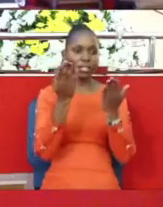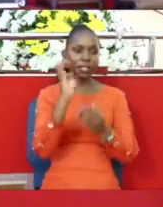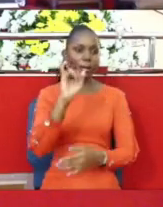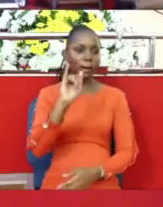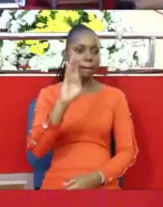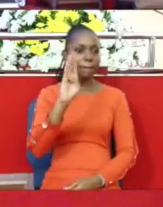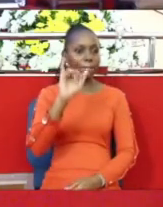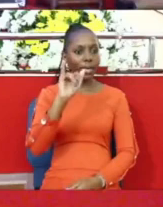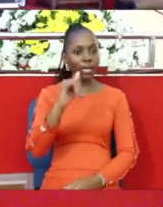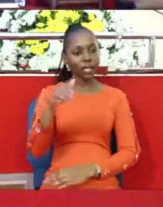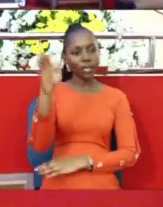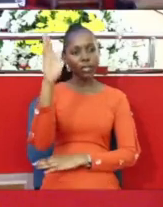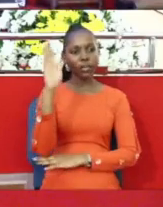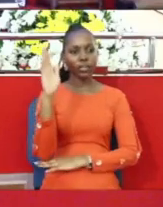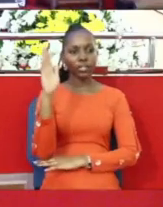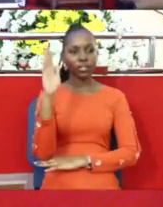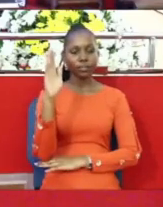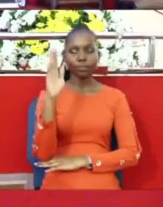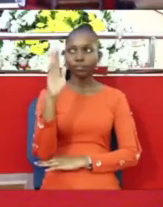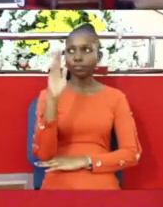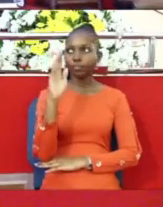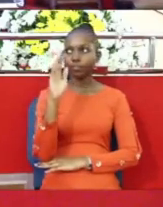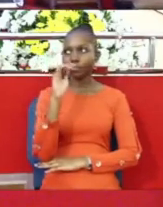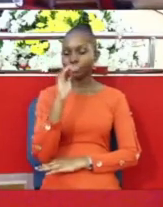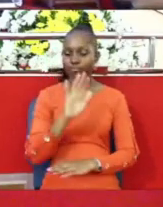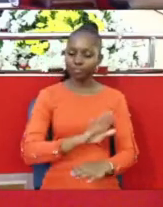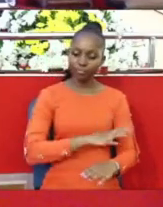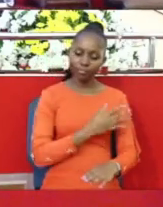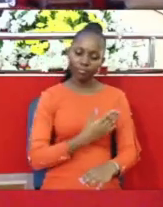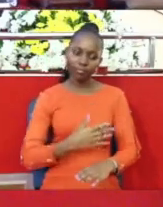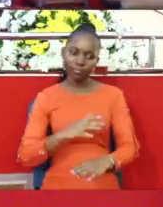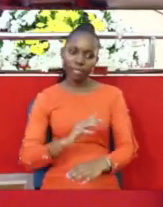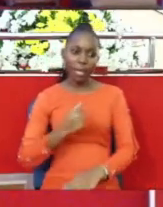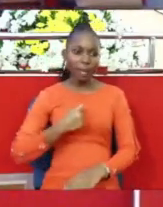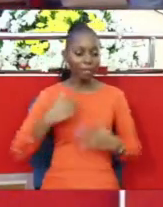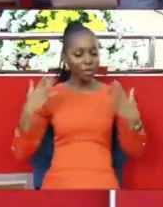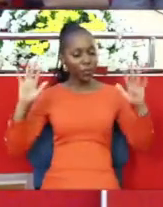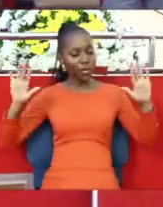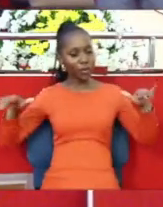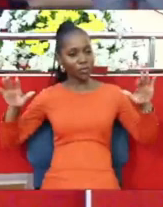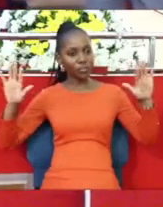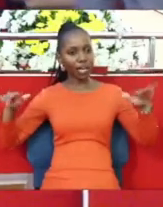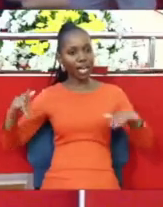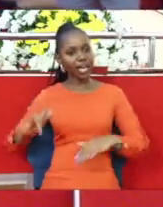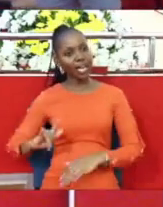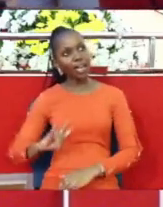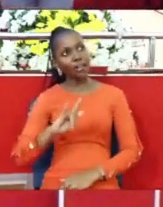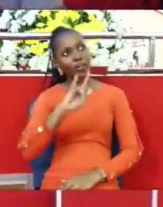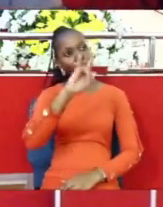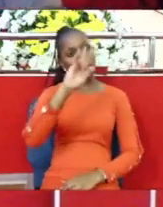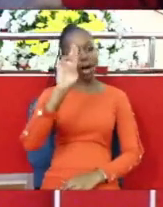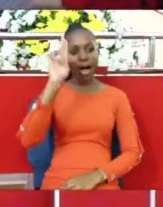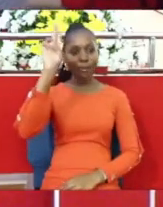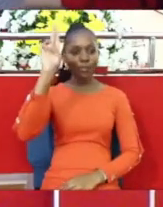Goboka nyume theno jikale. Nitapaa nitoke chini nikae. Yani I'm not juu. Only safe. Aha, si